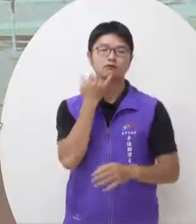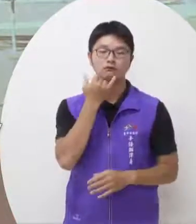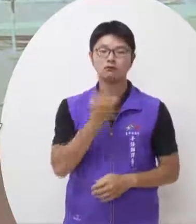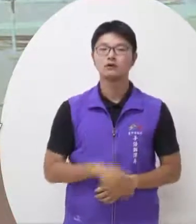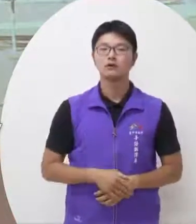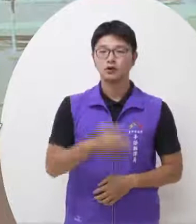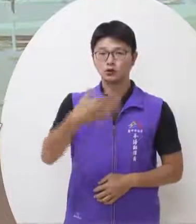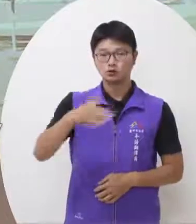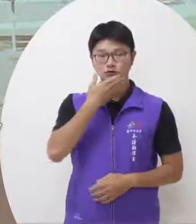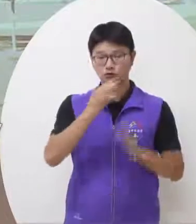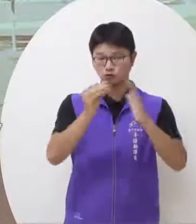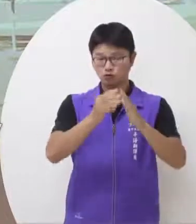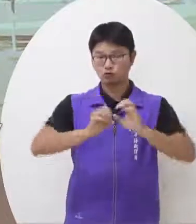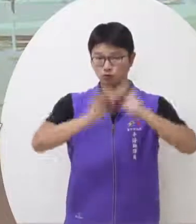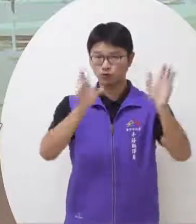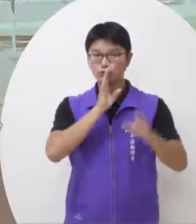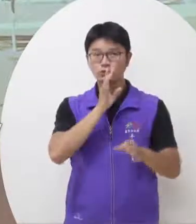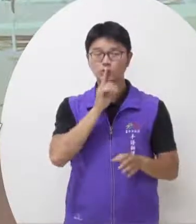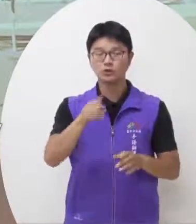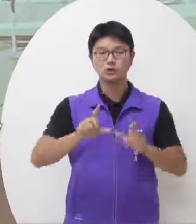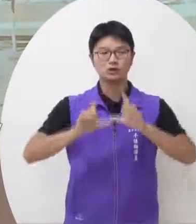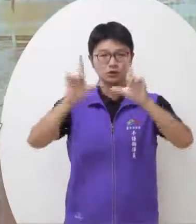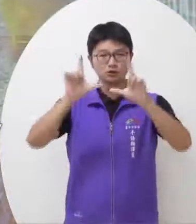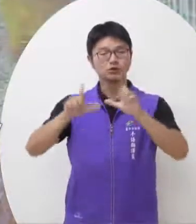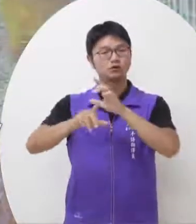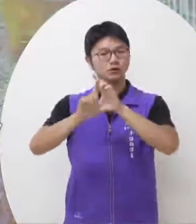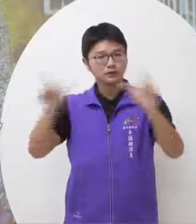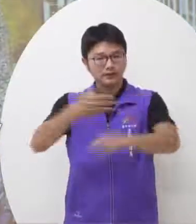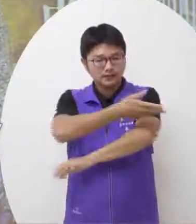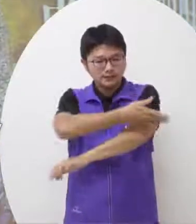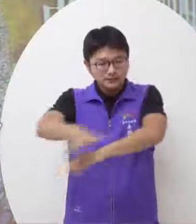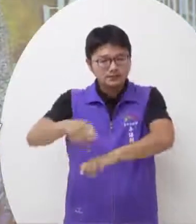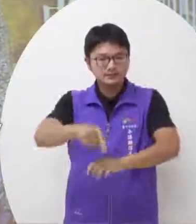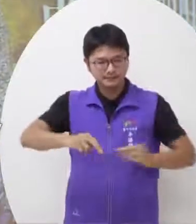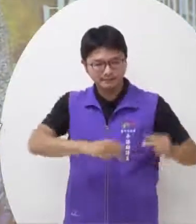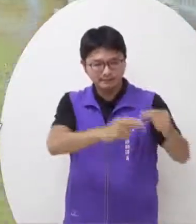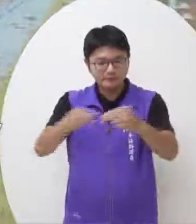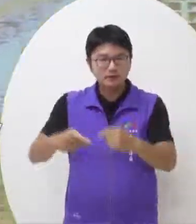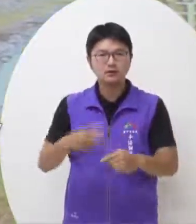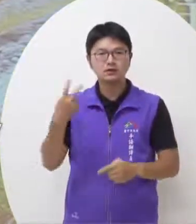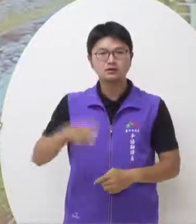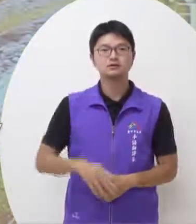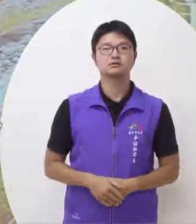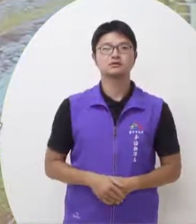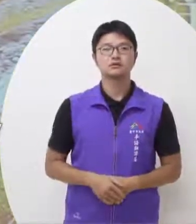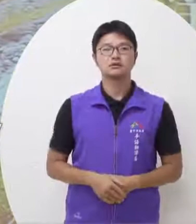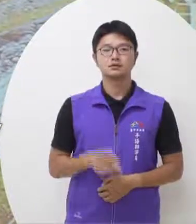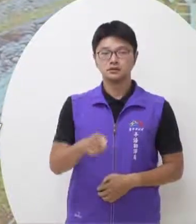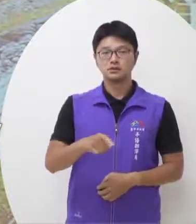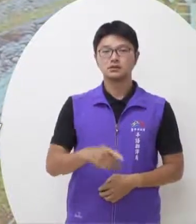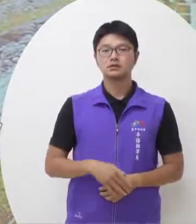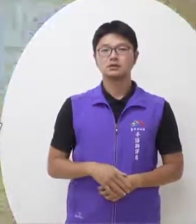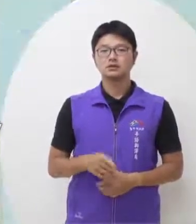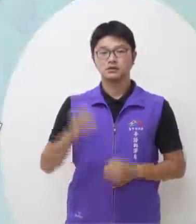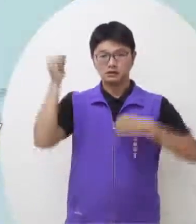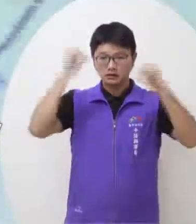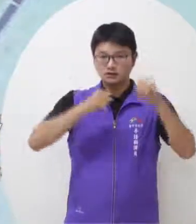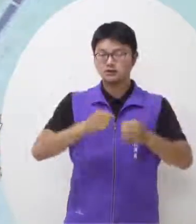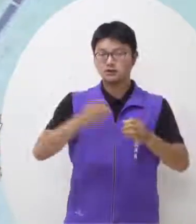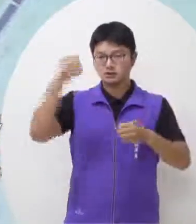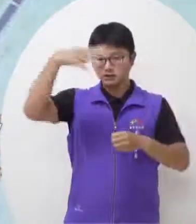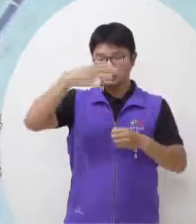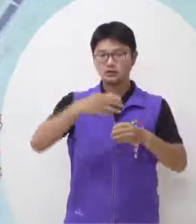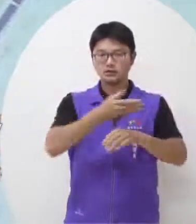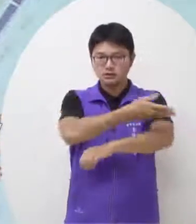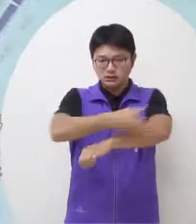报告的东大溪水环境的一个改善工程那还有惠来溪跟朝阳溪水环境的一个改善工程